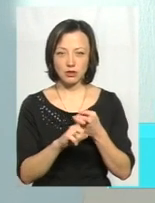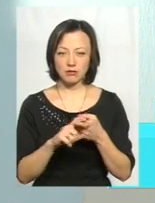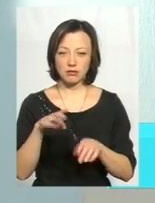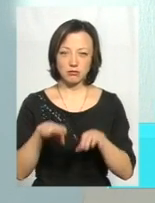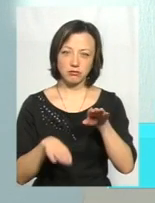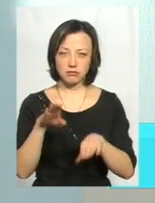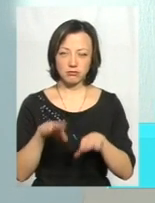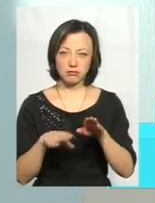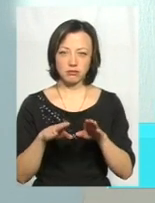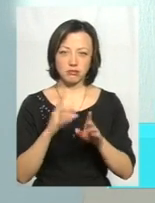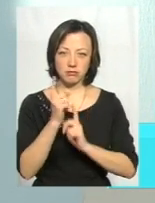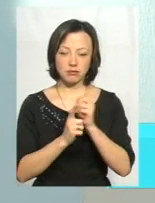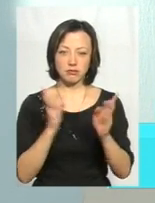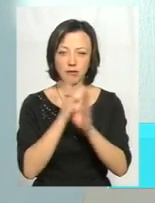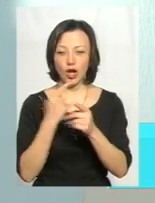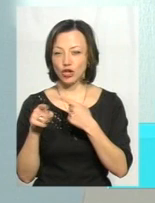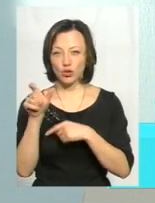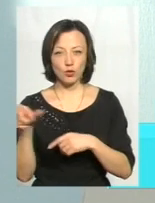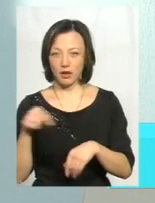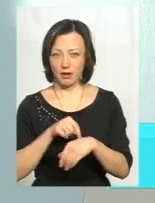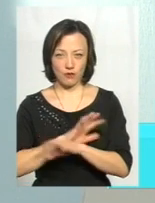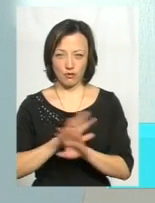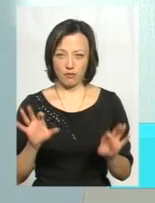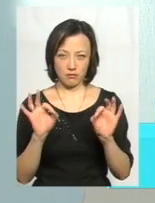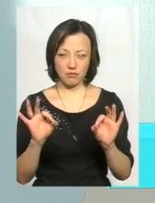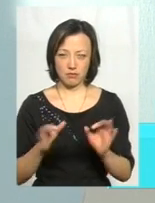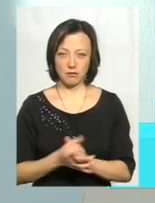коливання погоди, а інші люди не відчувають.